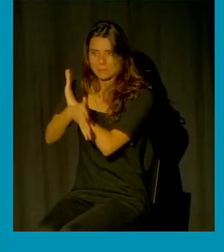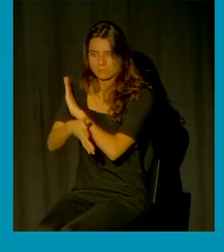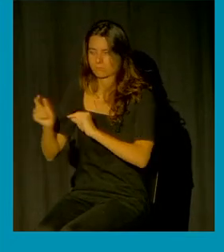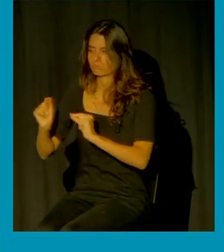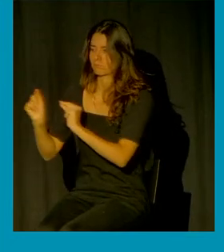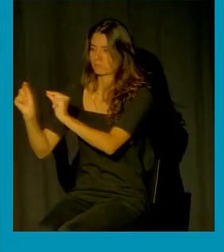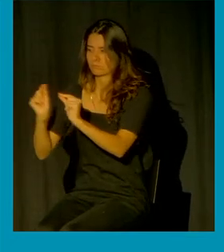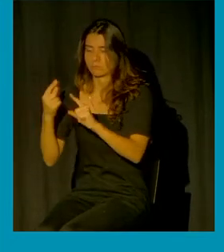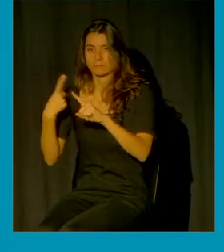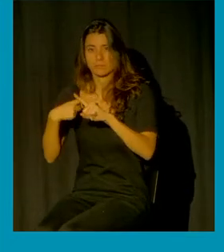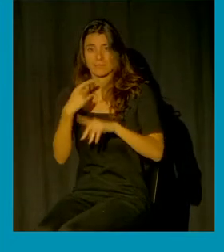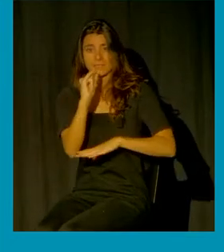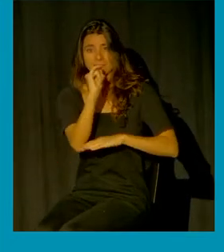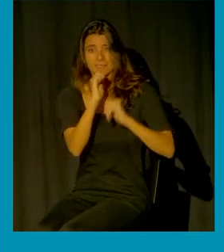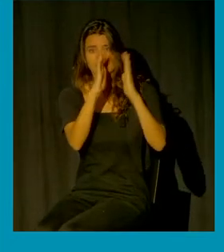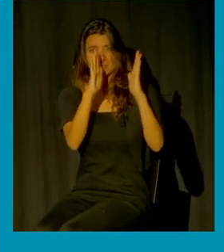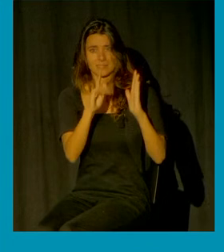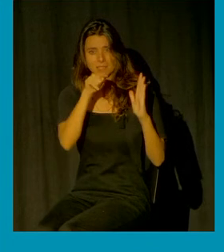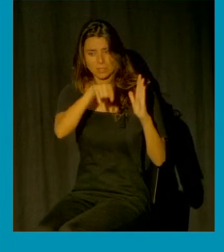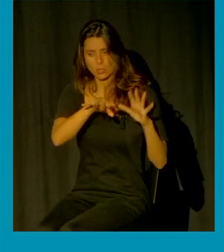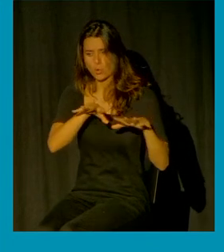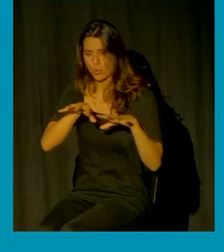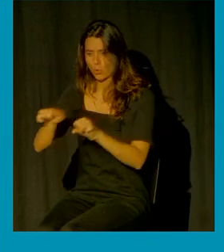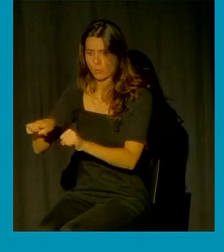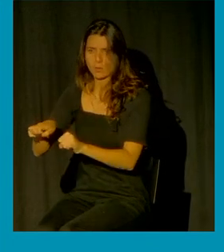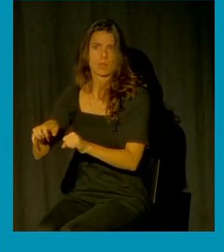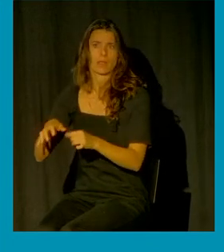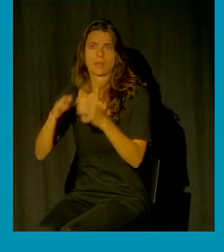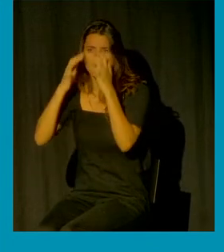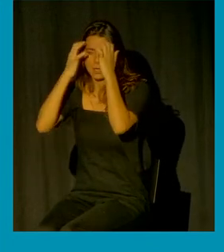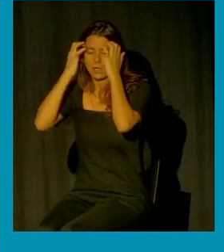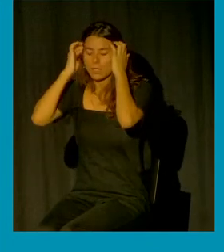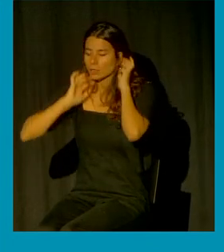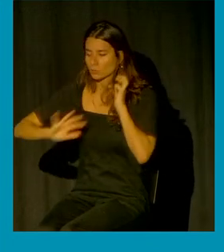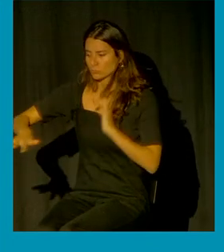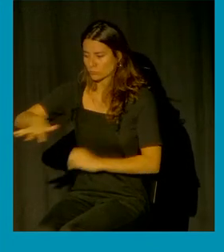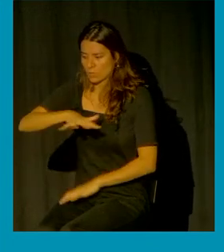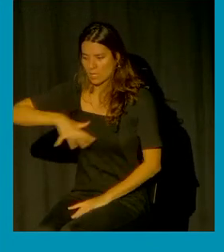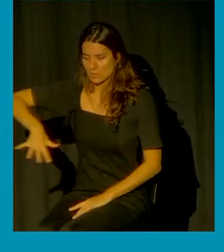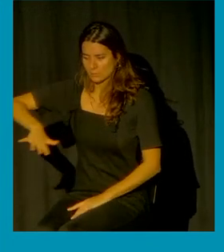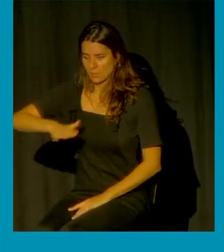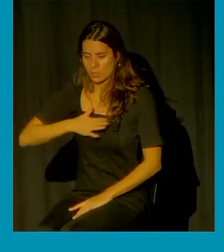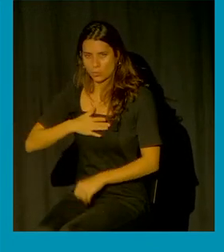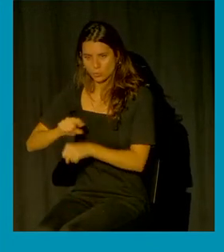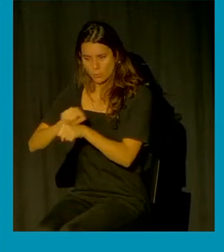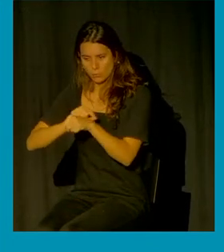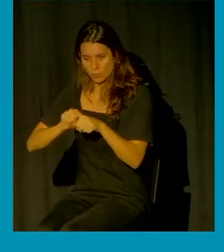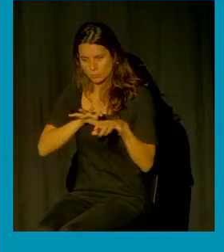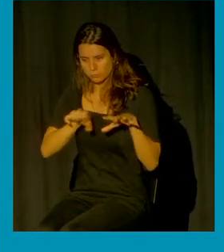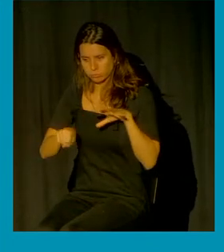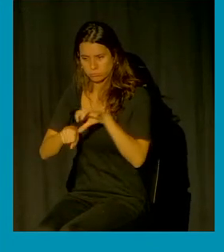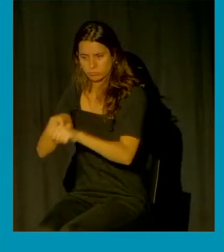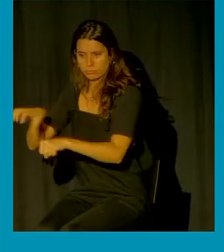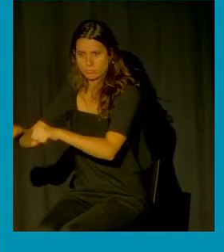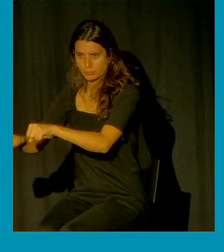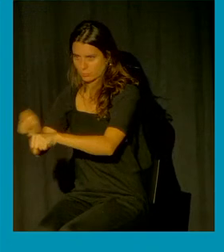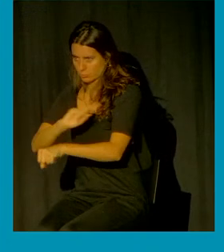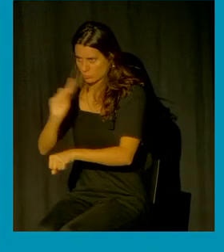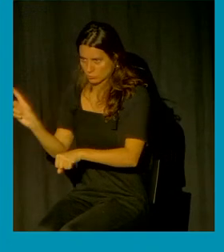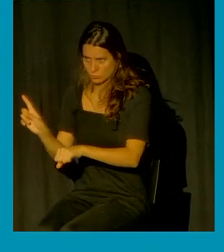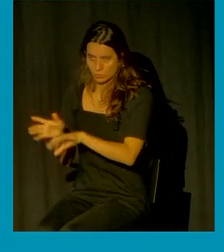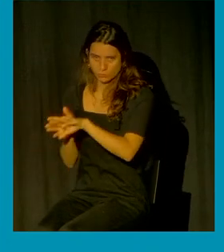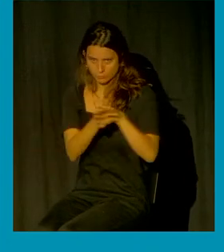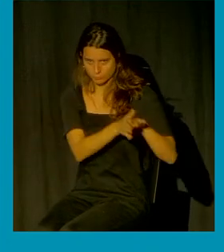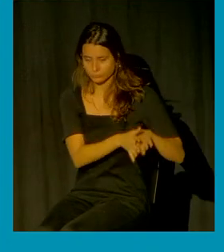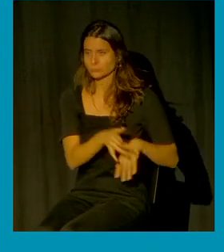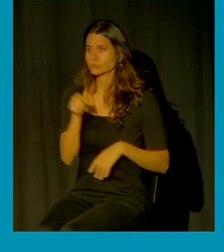institucions ocupin aquests llocs que són llocs polítics en lloc de llocs estrictament tecnològics això